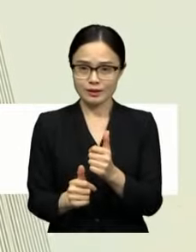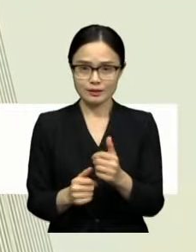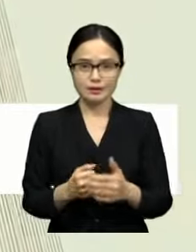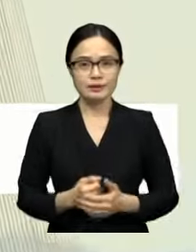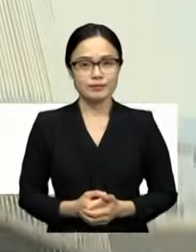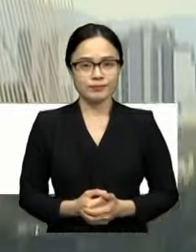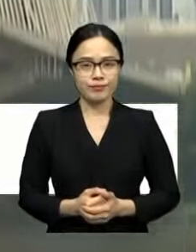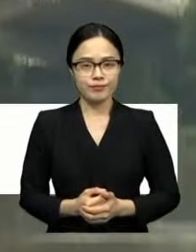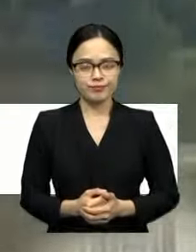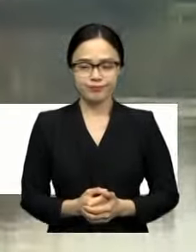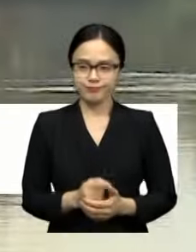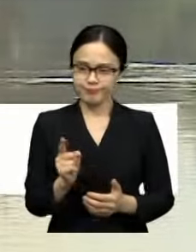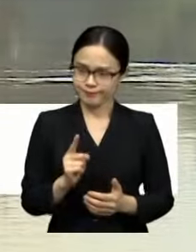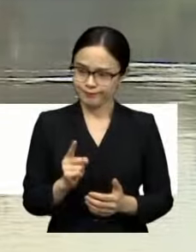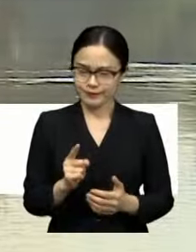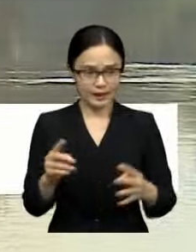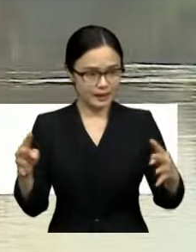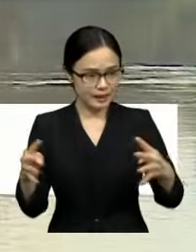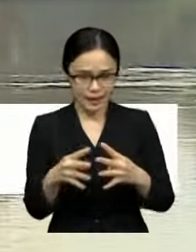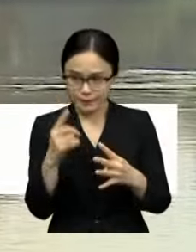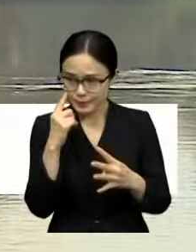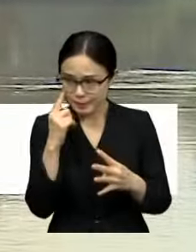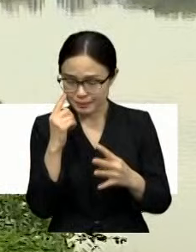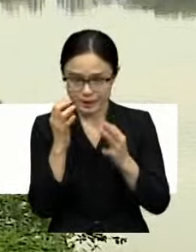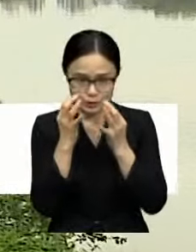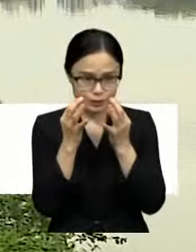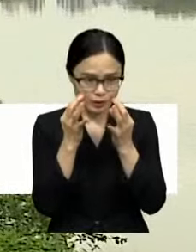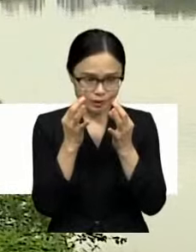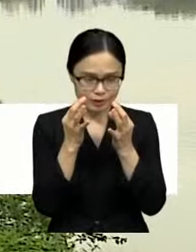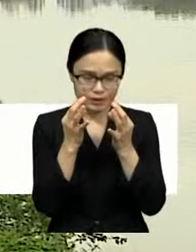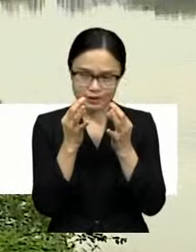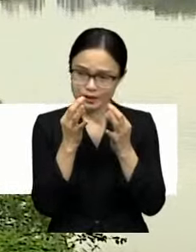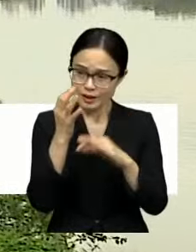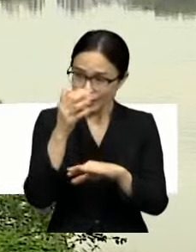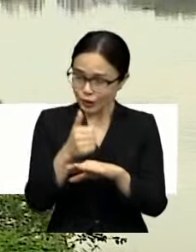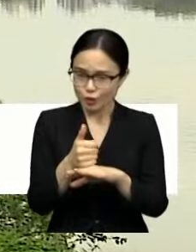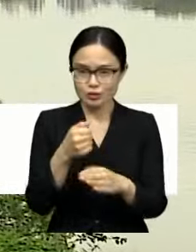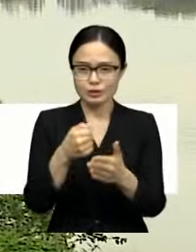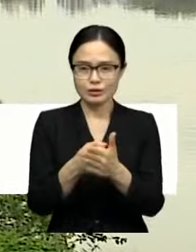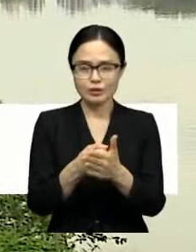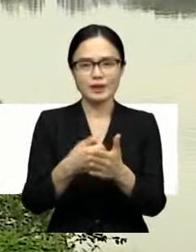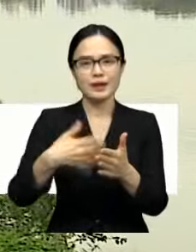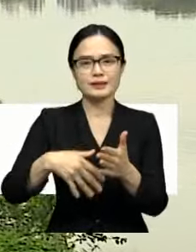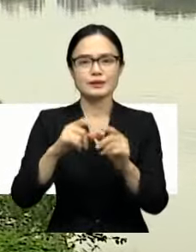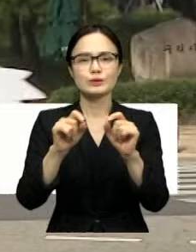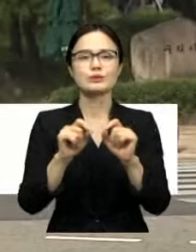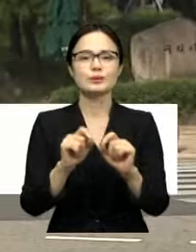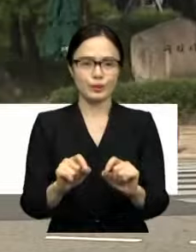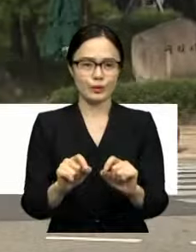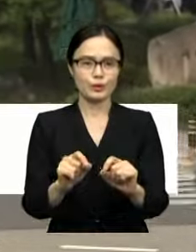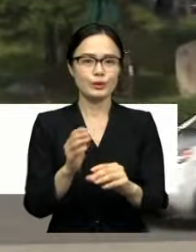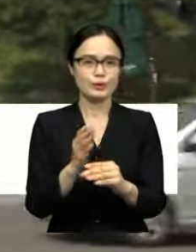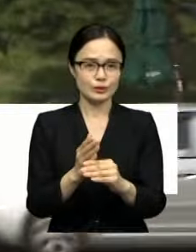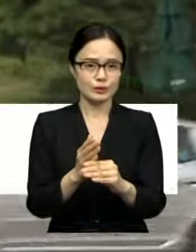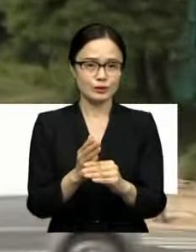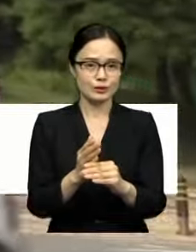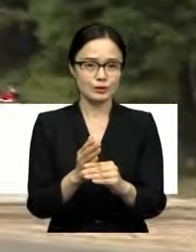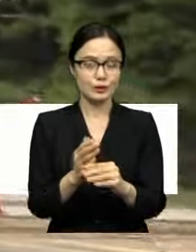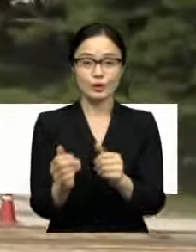예정이었지만 결국 의견 차이를 좁히지 못하고 결정을 유보했습니다. 위원회는 양